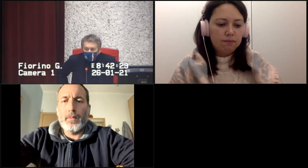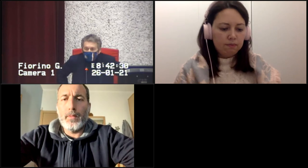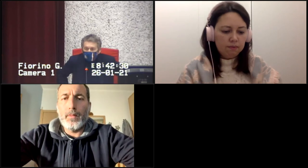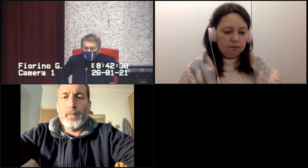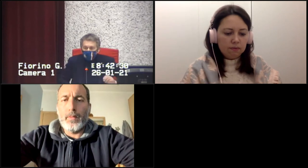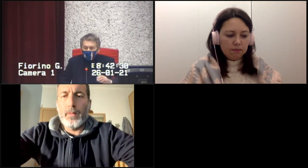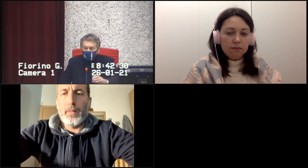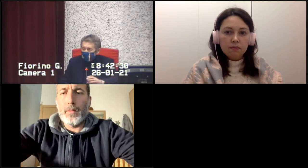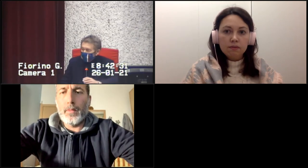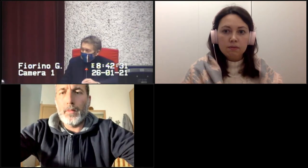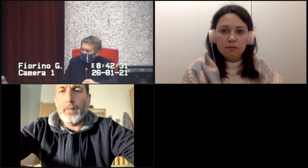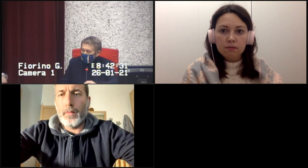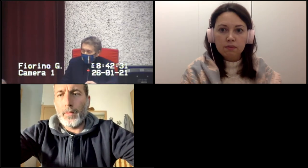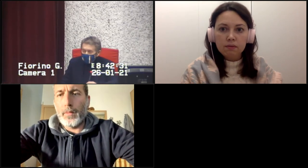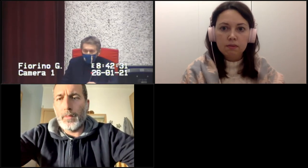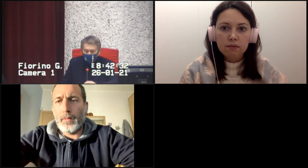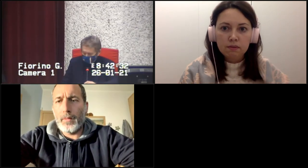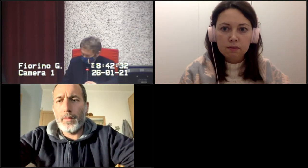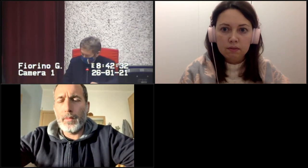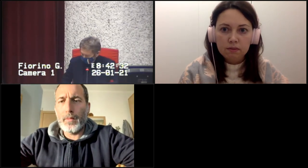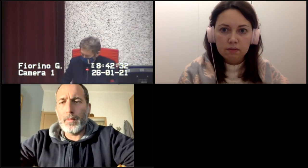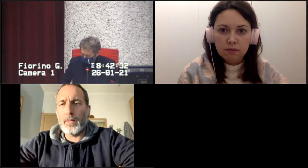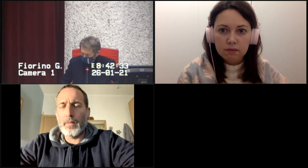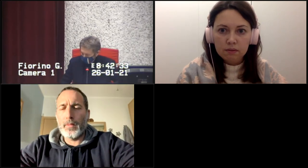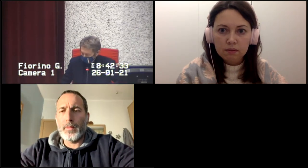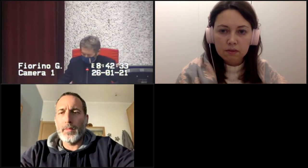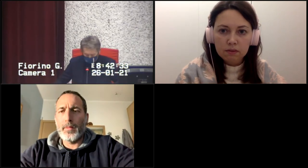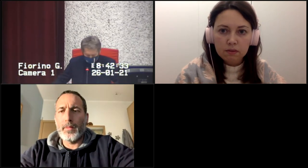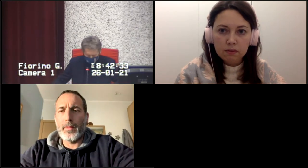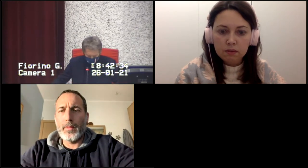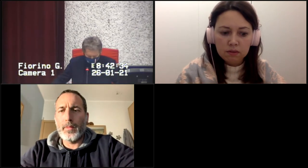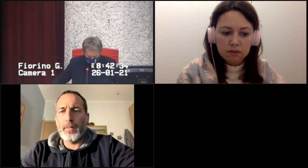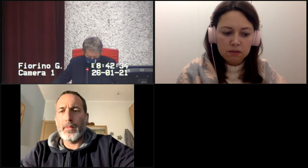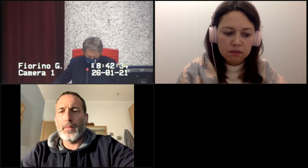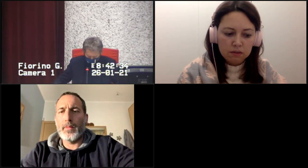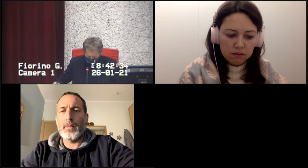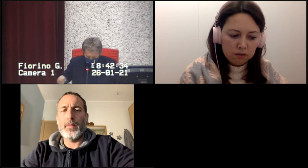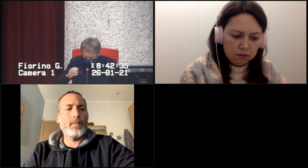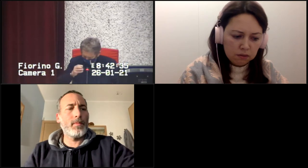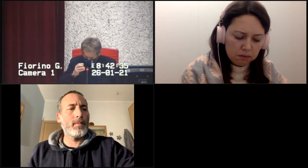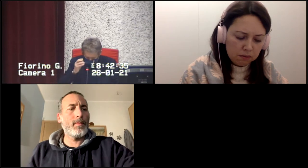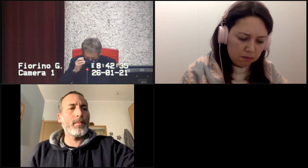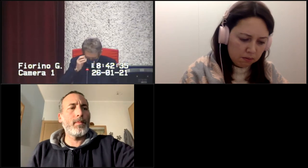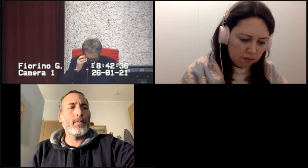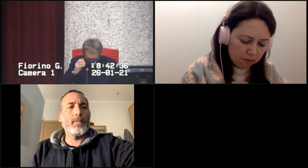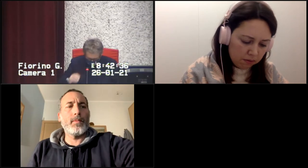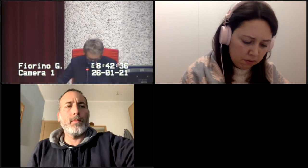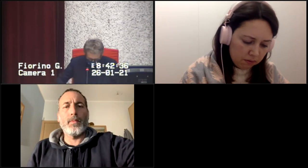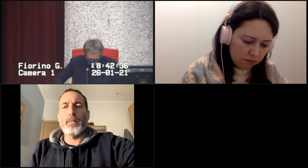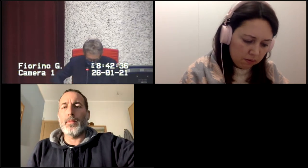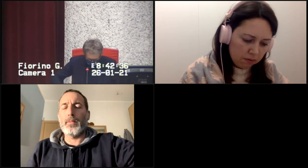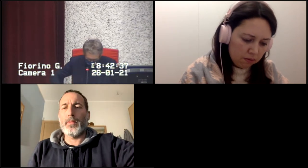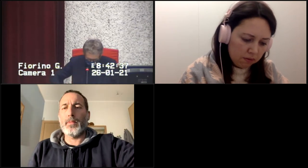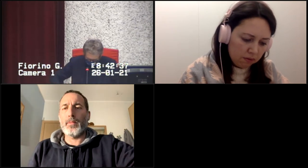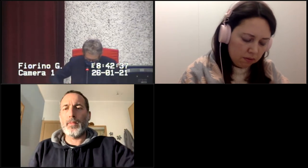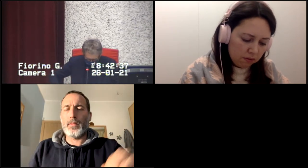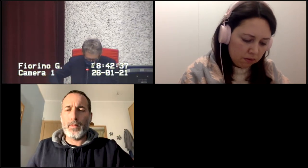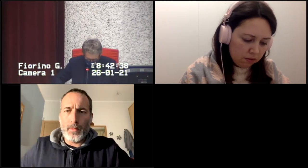Avrei preferito un inno nazionale un po' più a volume alto, ma purtroppo è andata così. Nominiamo i